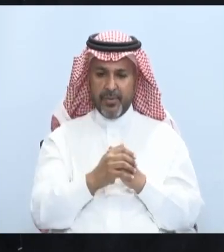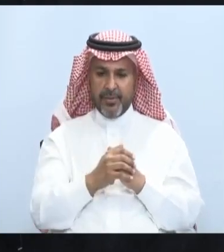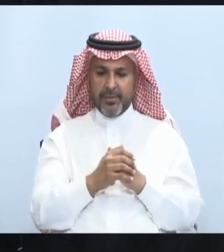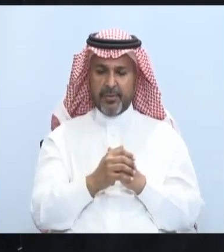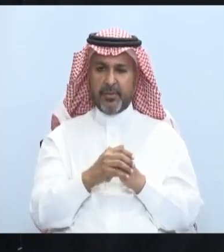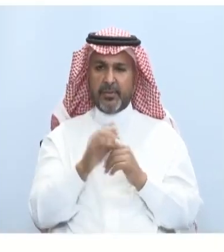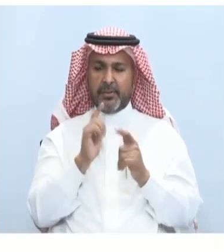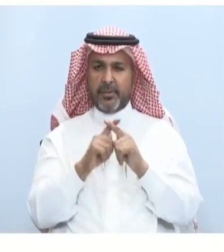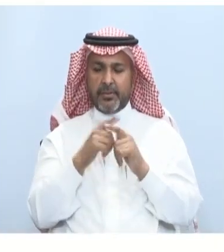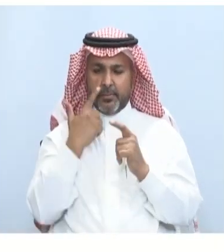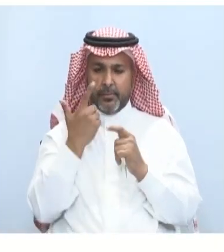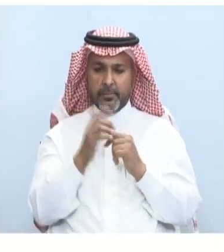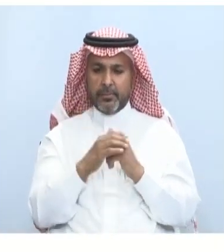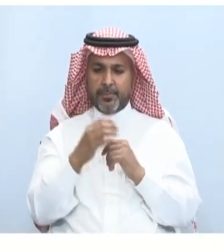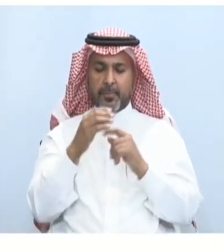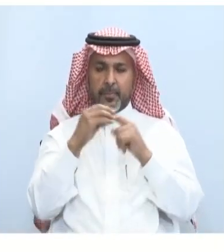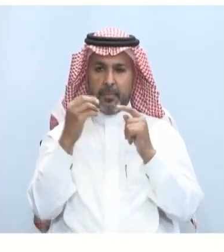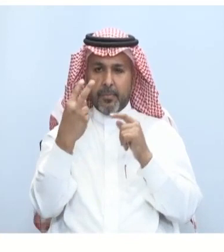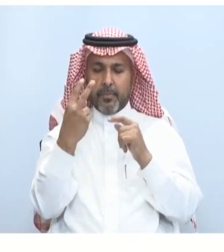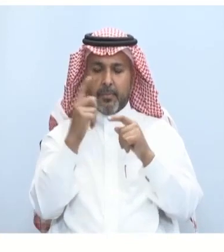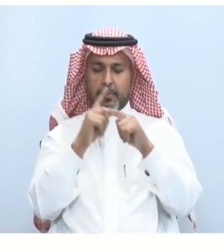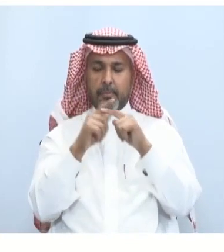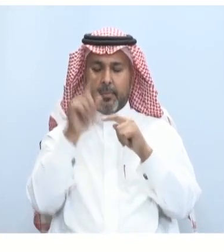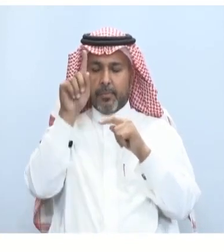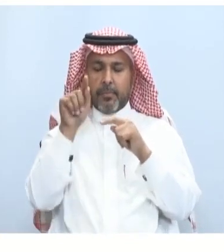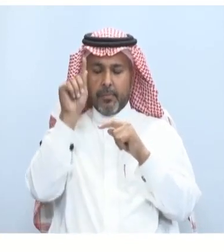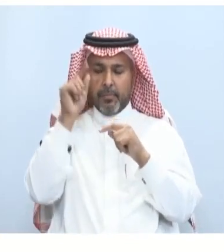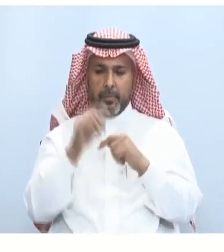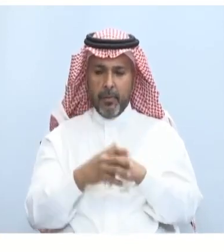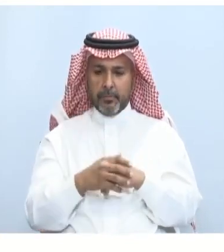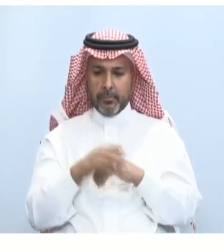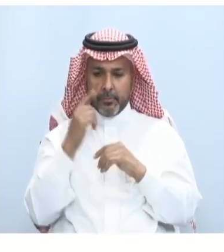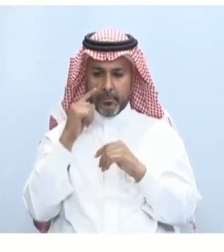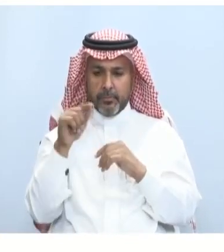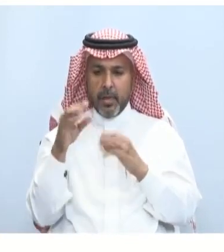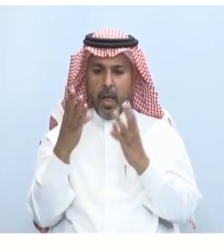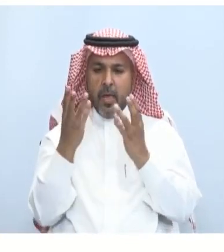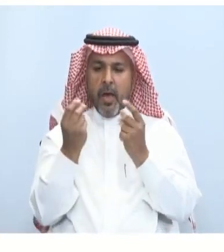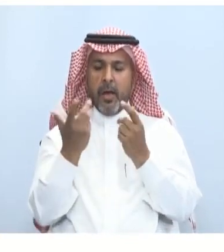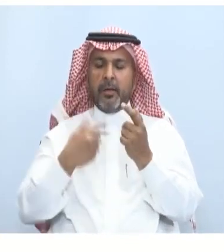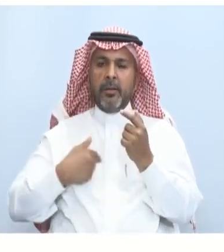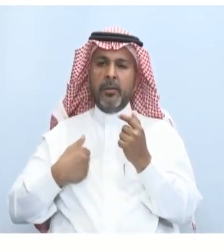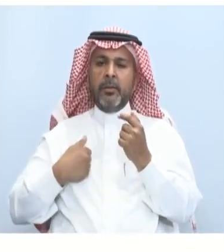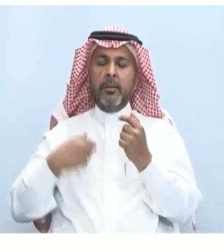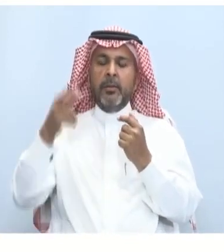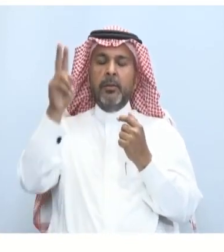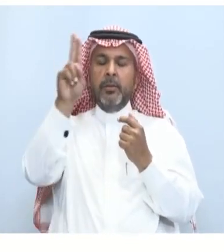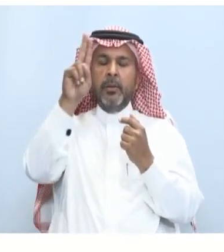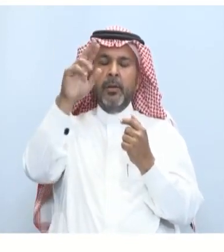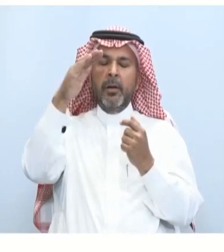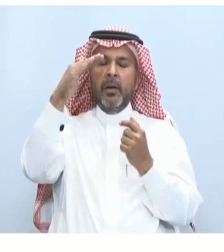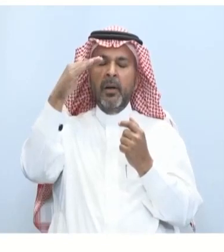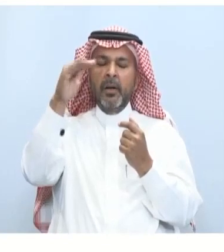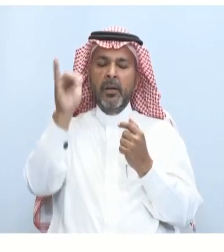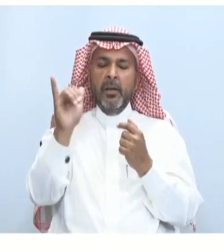سته مضروبه في اي سالب اثنين مضروبه في اي اي مضروبه في جذر 3 هذه كلها اعداد تخيليه بحته